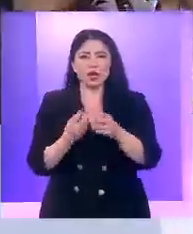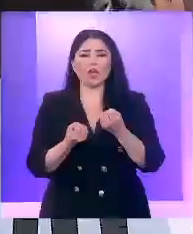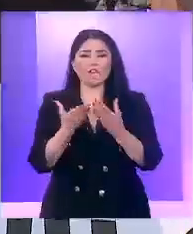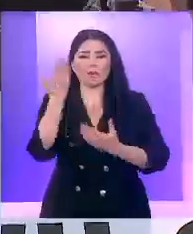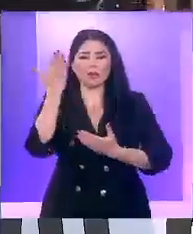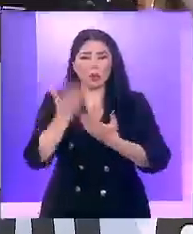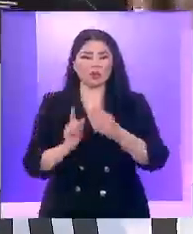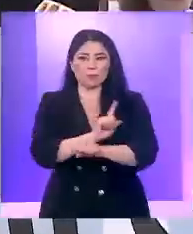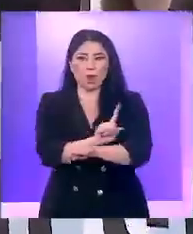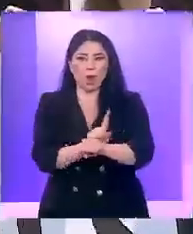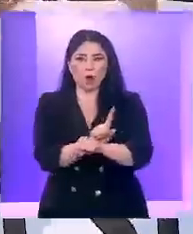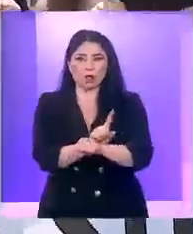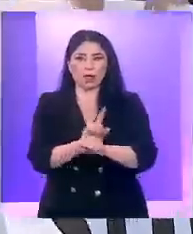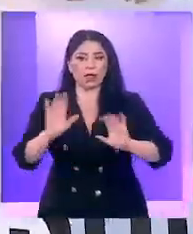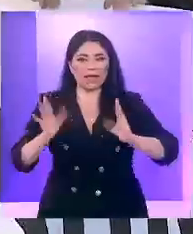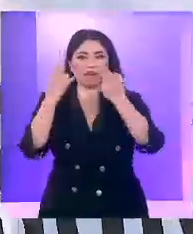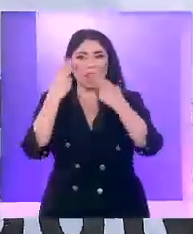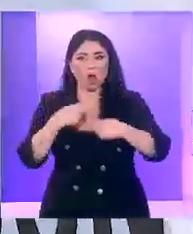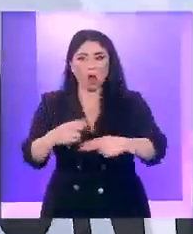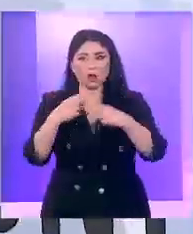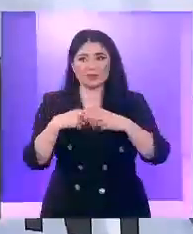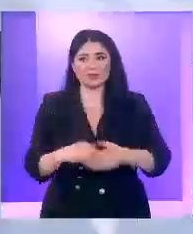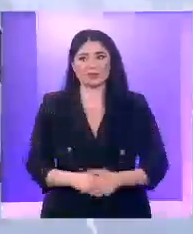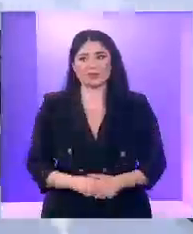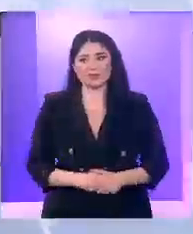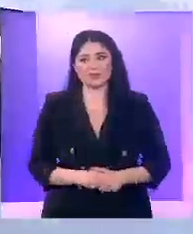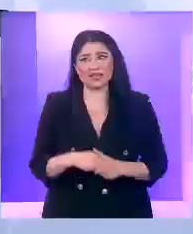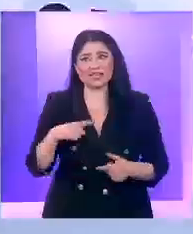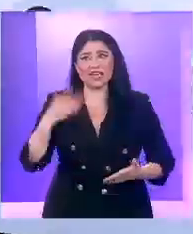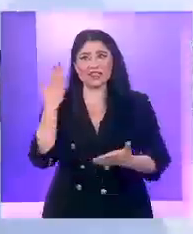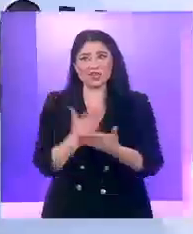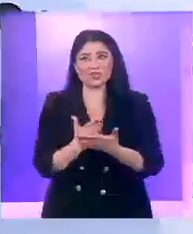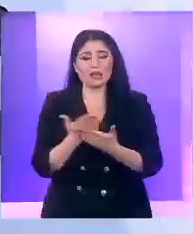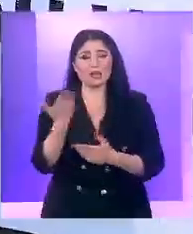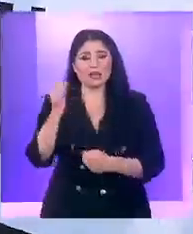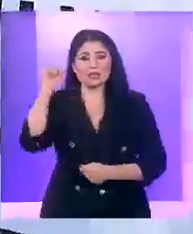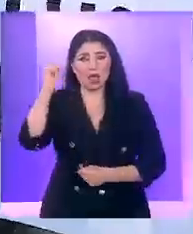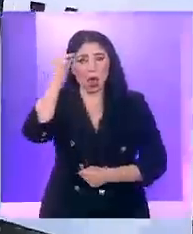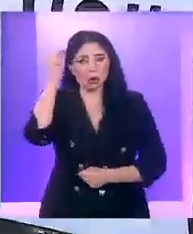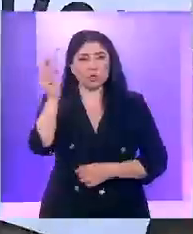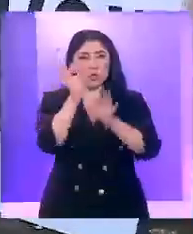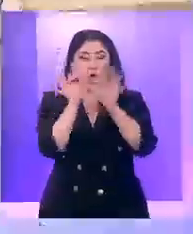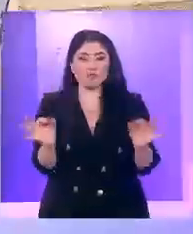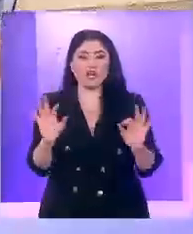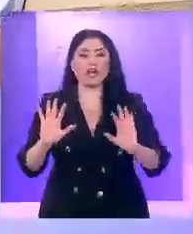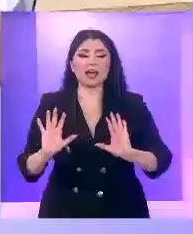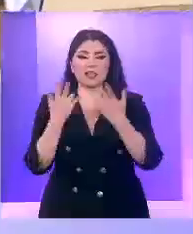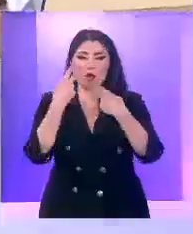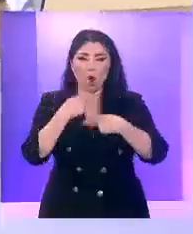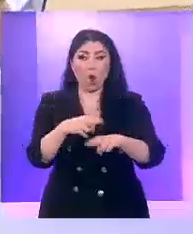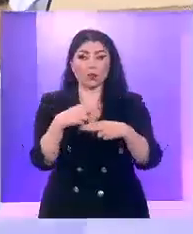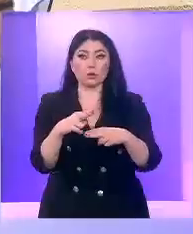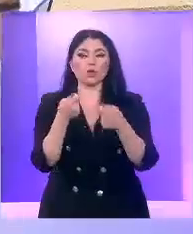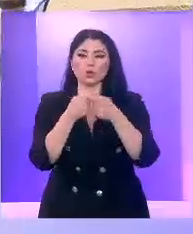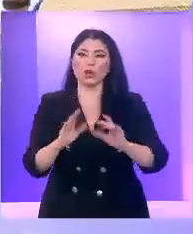informație de ultimă oră. Greva continuă, este decizia luată de sindicaliști care au anunțat oficial că greva